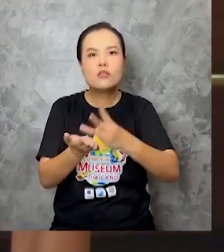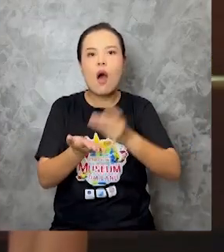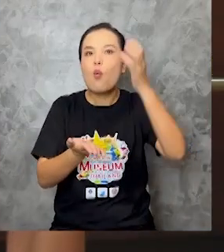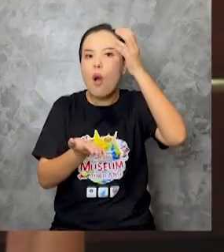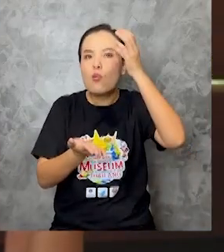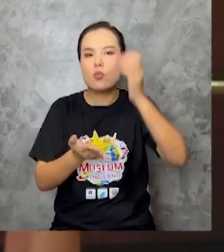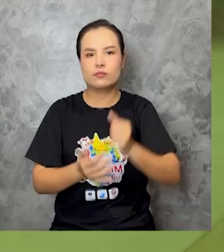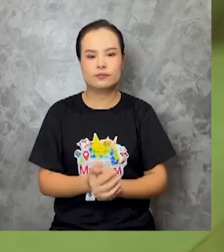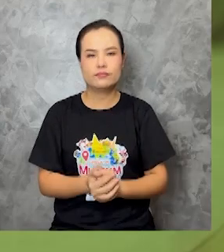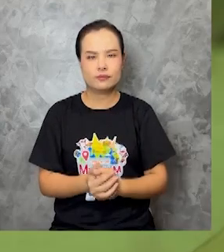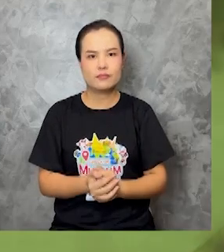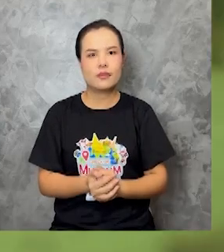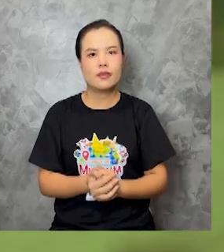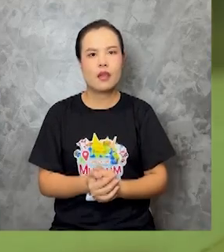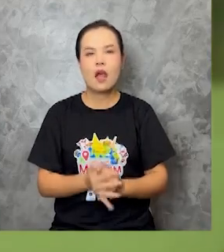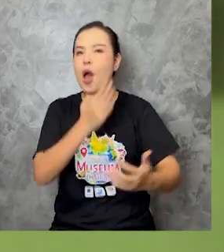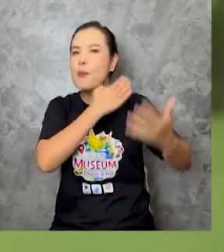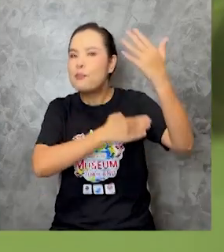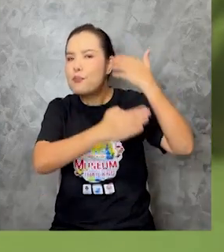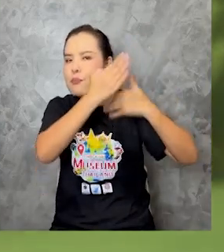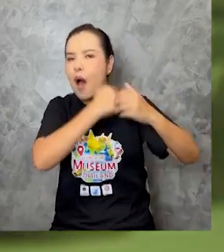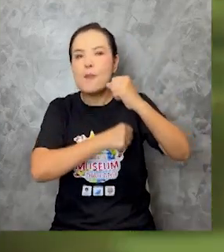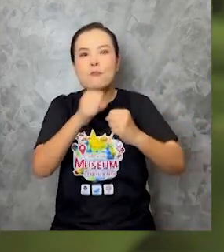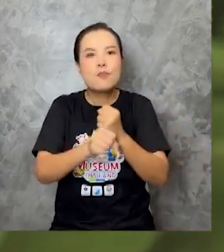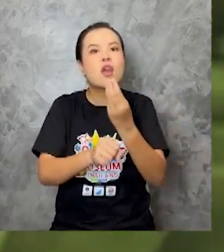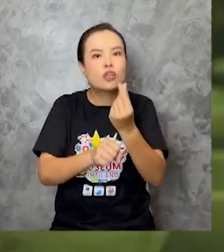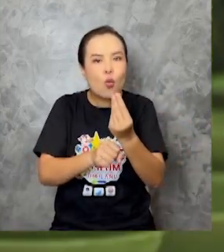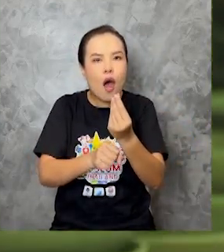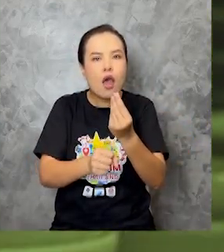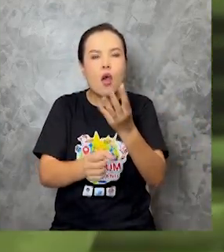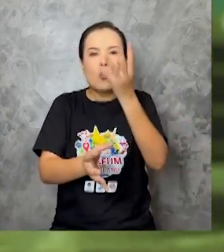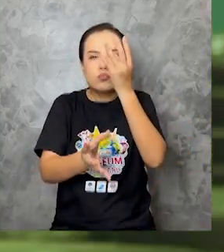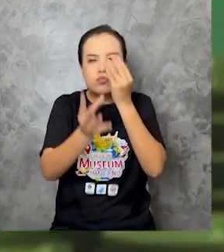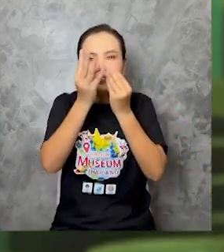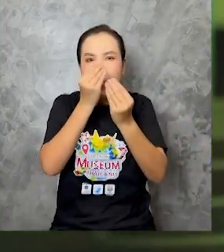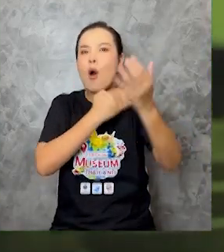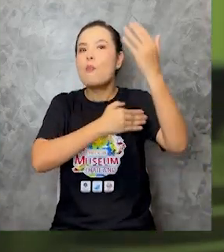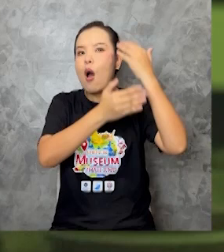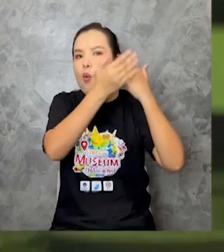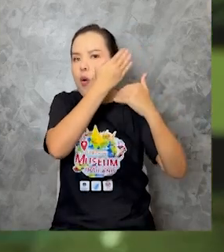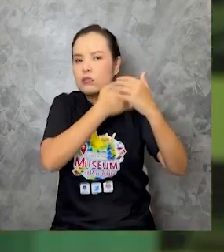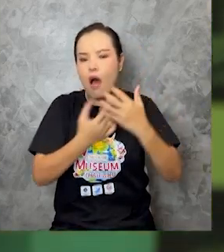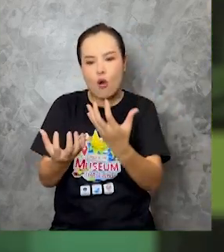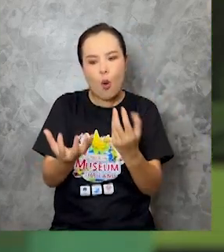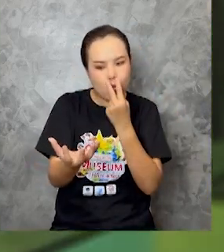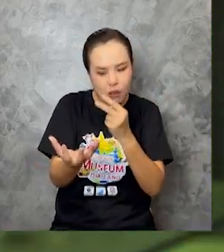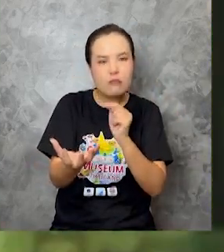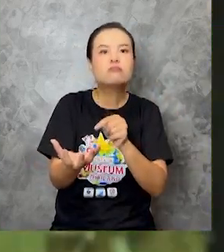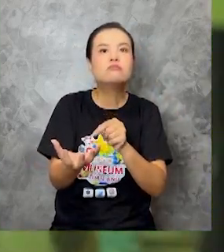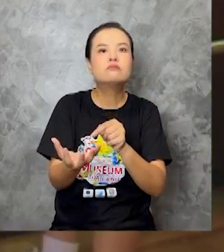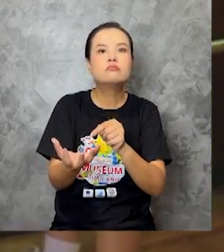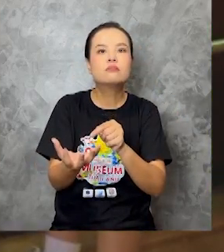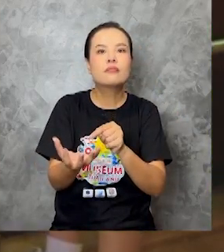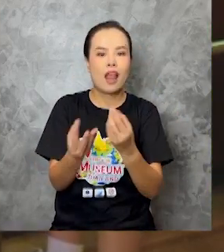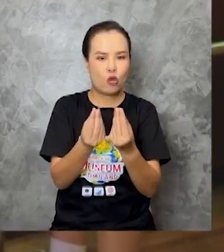าทางวิชาการนะครับ ตรงลวดลายมันก็จะบอกได้ว่าเนี่ยเกิดขึ้นในยุคสมัยไหนเราก็จะเรียนรู้ประวัติศาสตร์จากโบราณวัตถุที่เราเห็นนี่แห